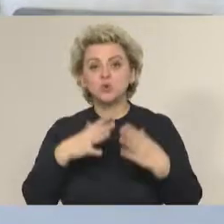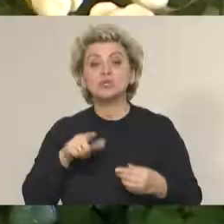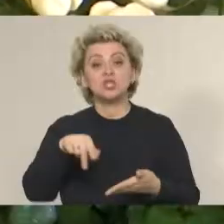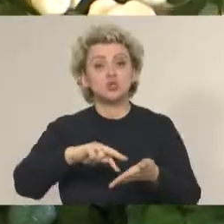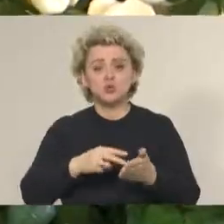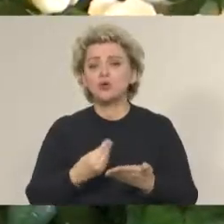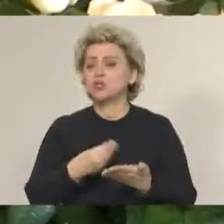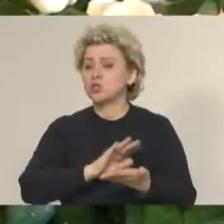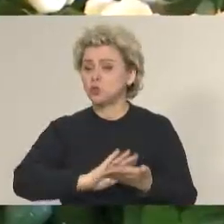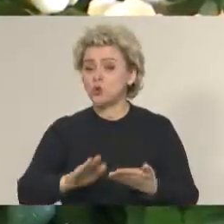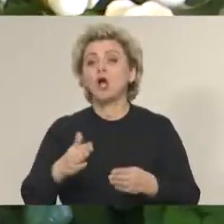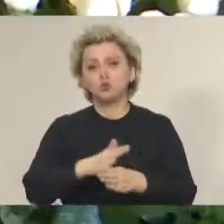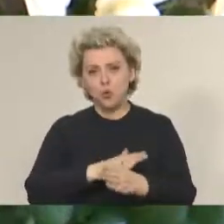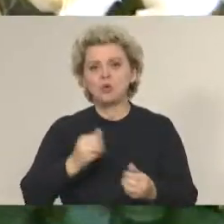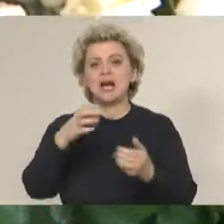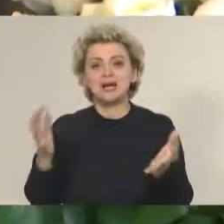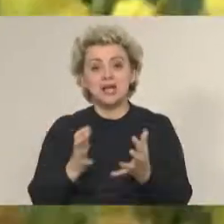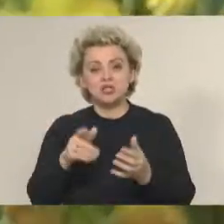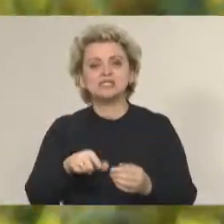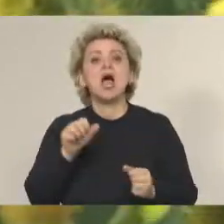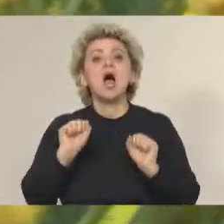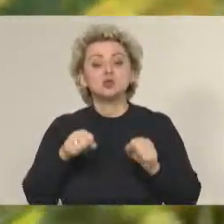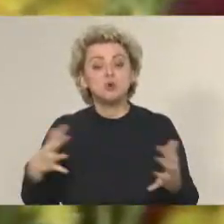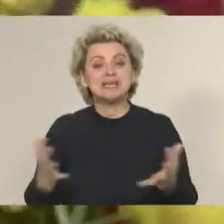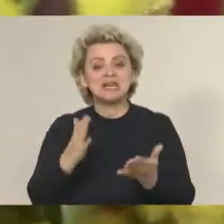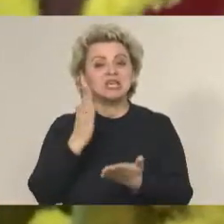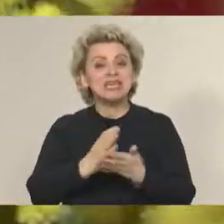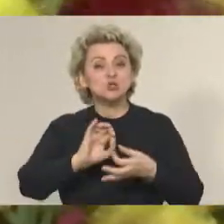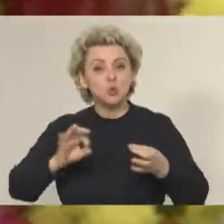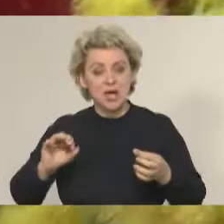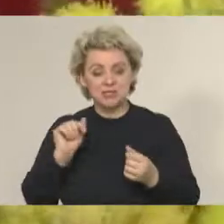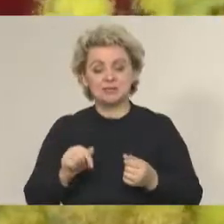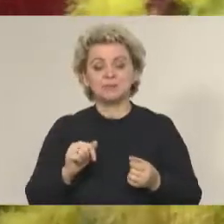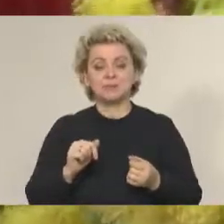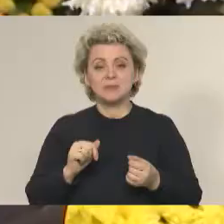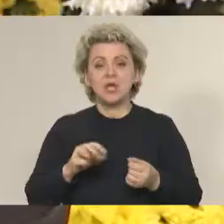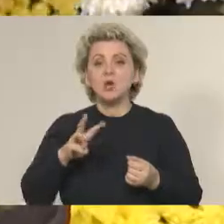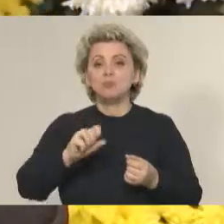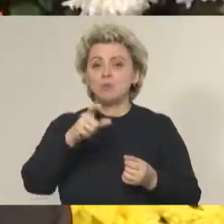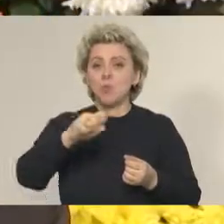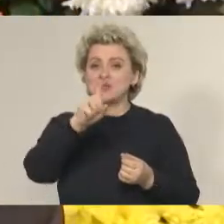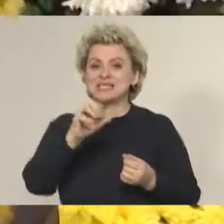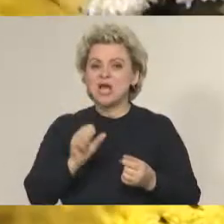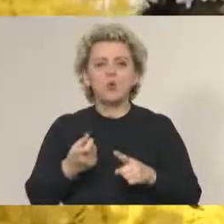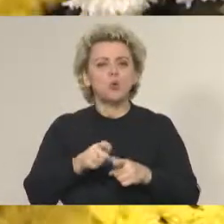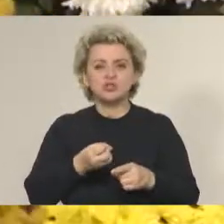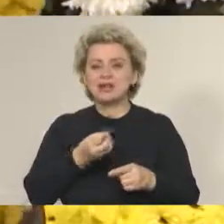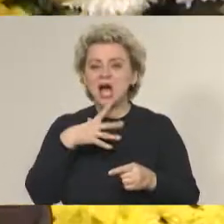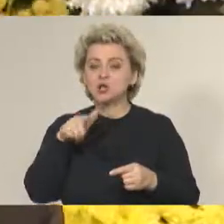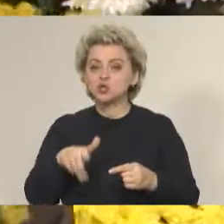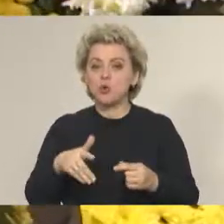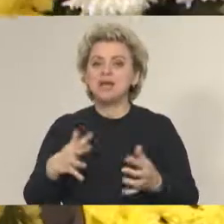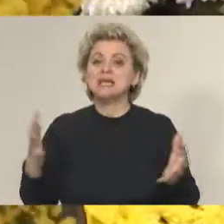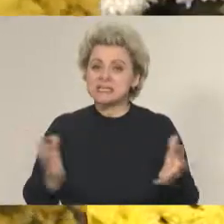стоит недорого, и держится долго. Правда, в способах хранения есть нюансы. Мимоза очень хорошо это держится.